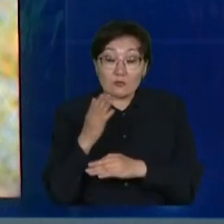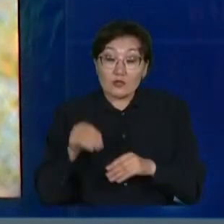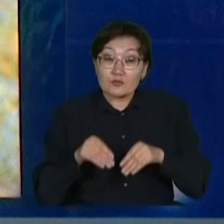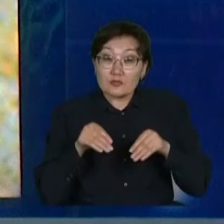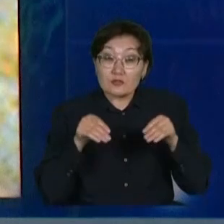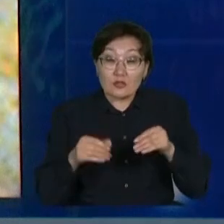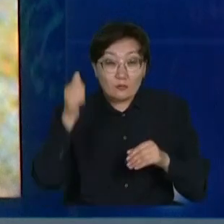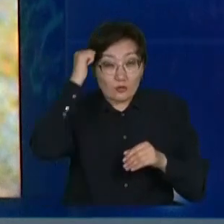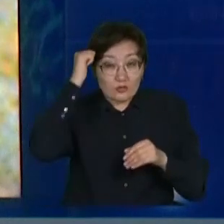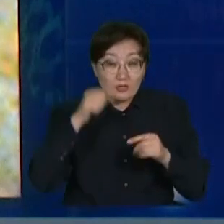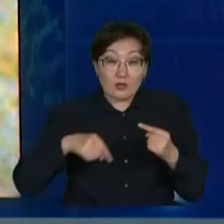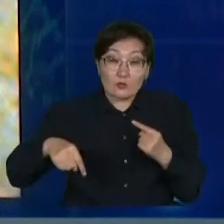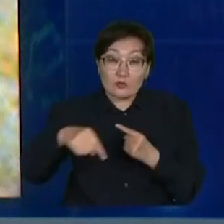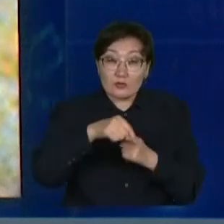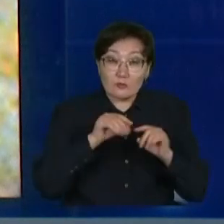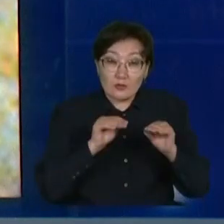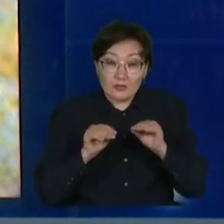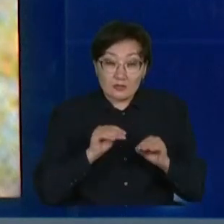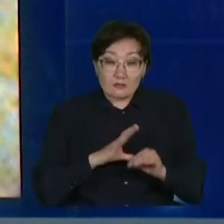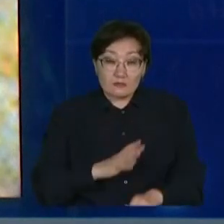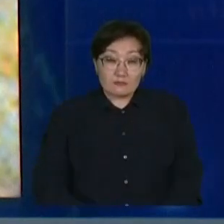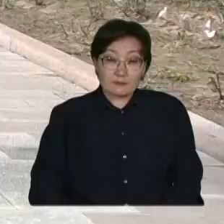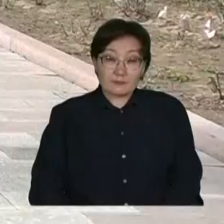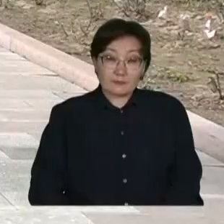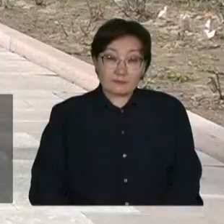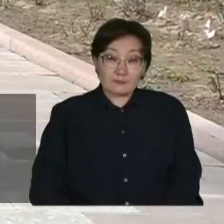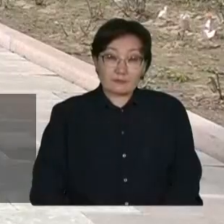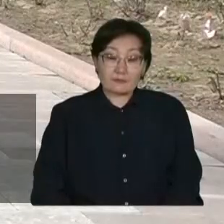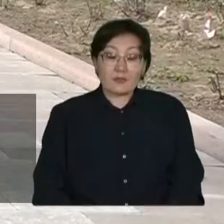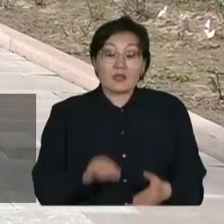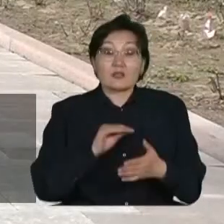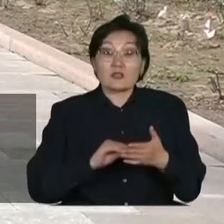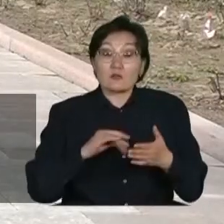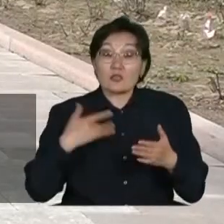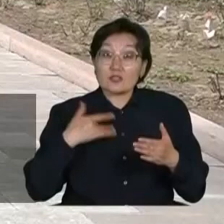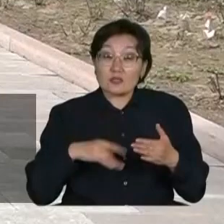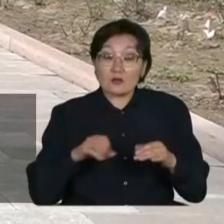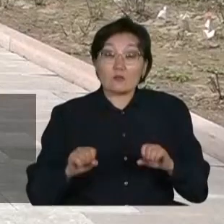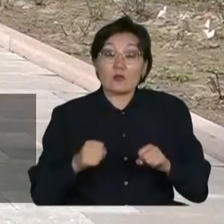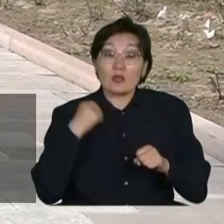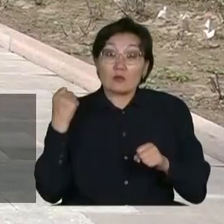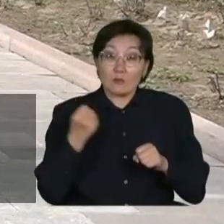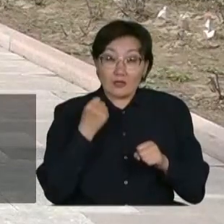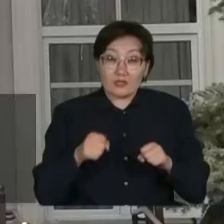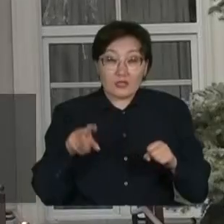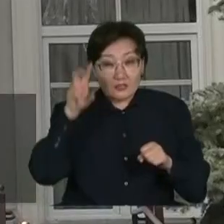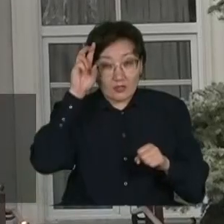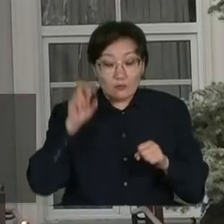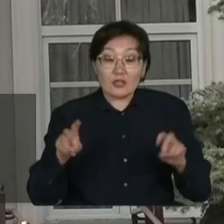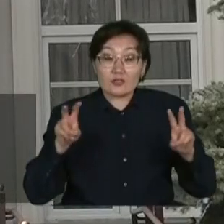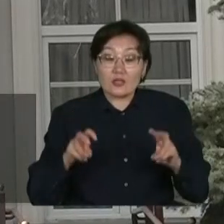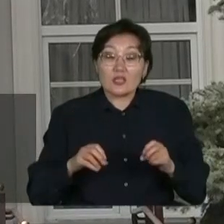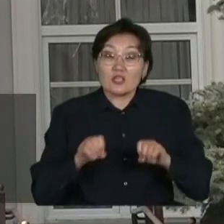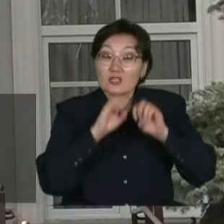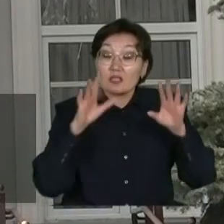отырғызылып, ескерткіштердің аймағы абаттандырылды. Ақындар мен батырлар ел атанған қасиетті Жамбыл ауданында